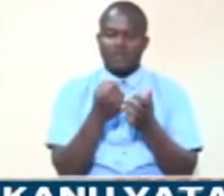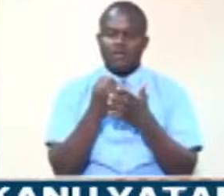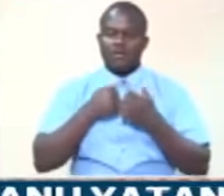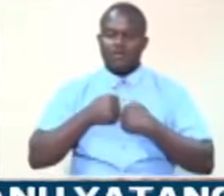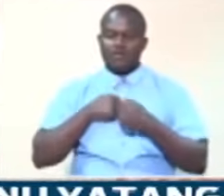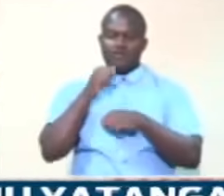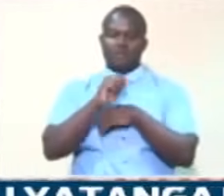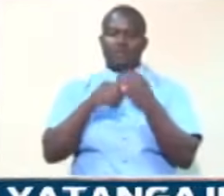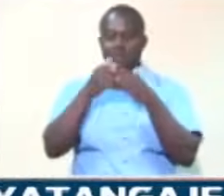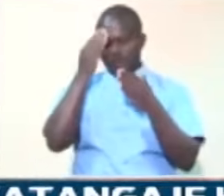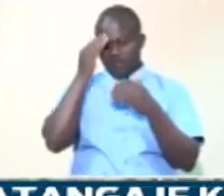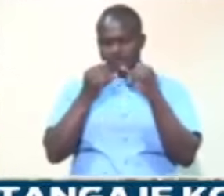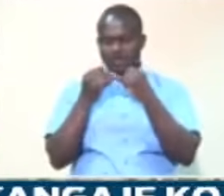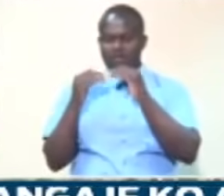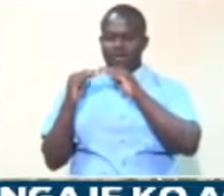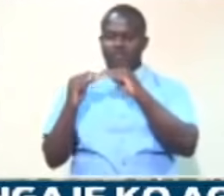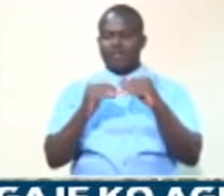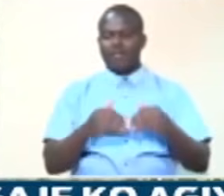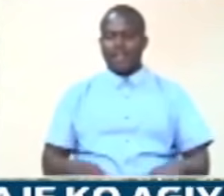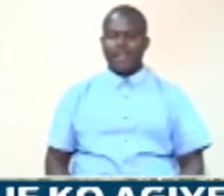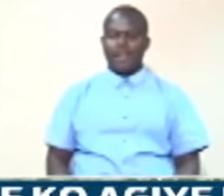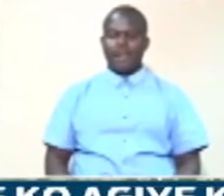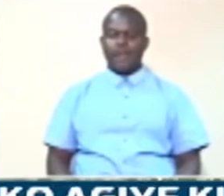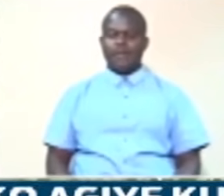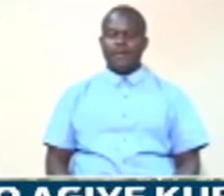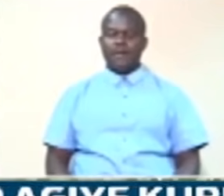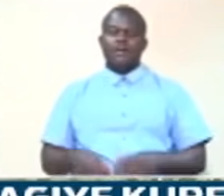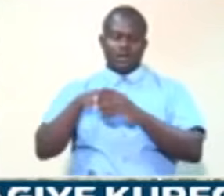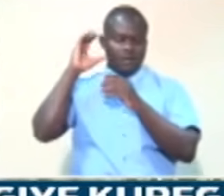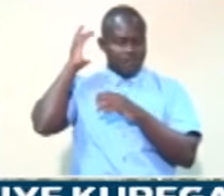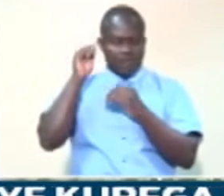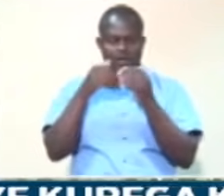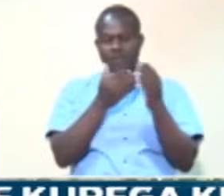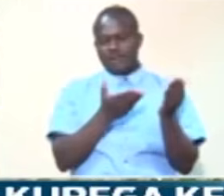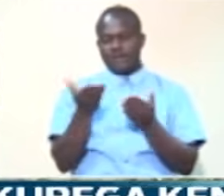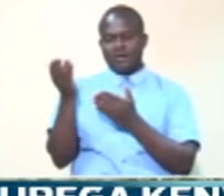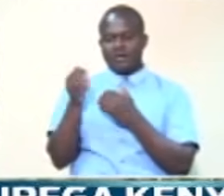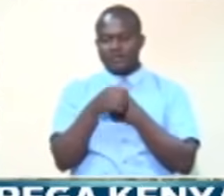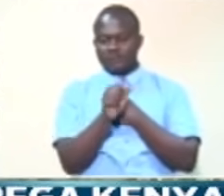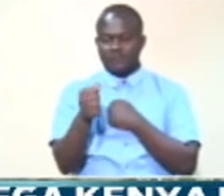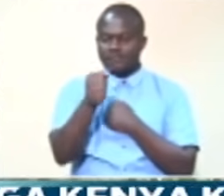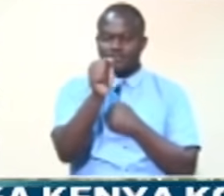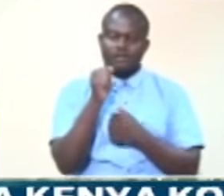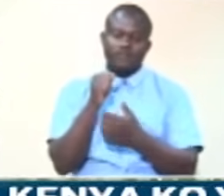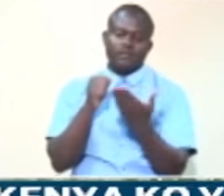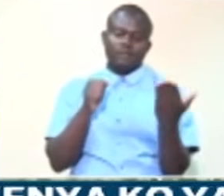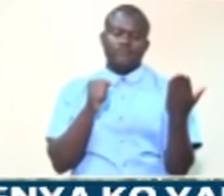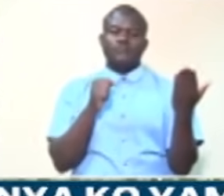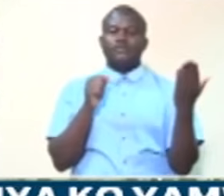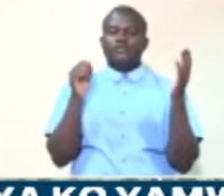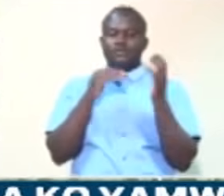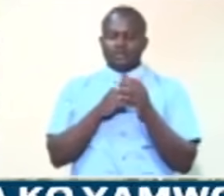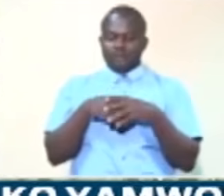rushaho kumenyekana ku rwego mpuzamahanga. Amakuru baza bakakira amakuru y'ubukerarugendo ndetse nayo kubungabunga ibidukikije